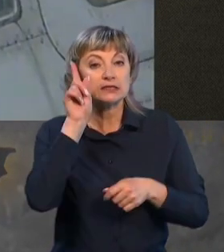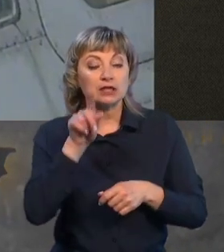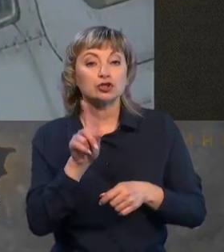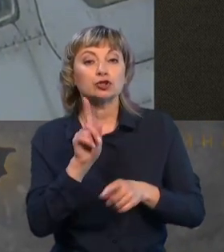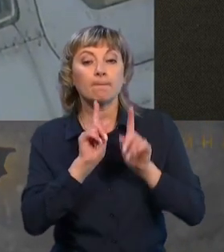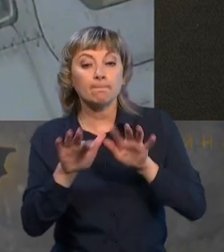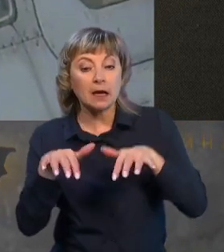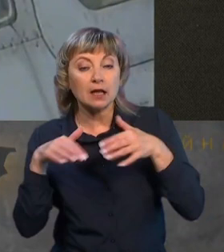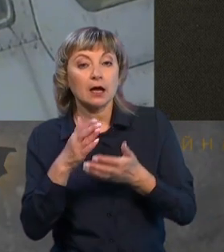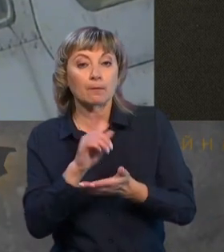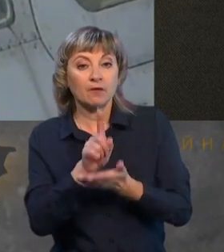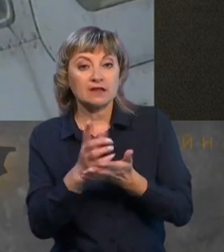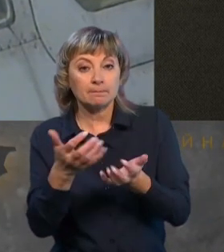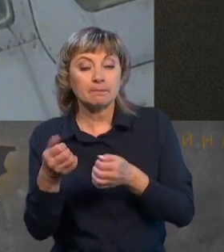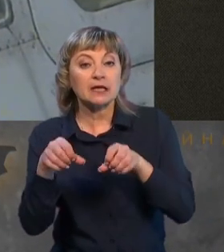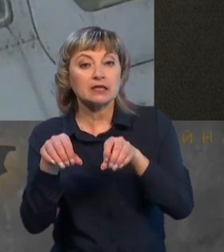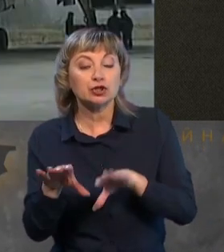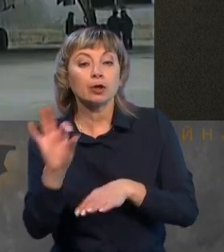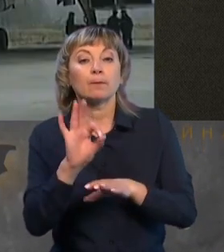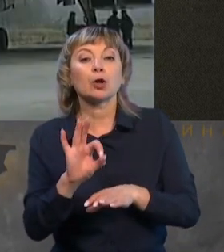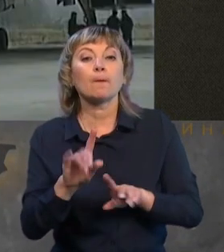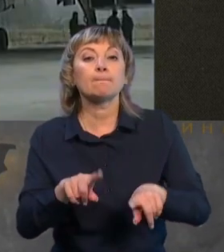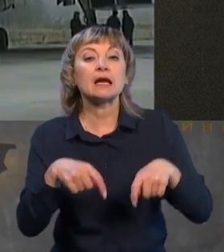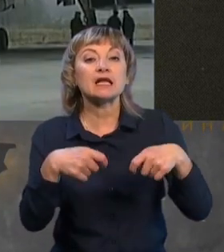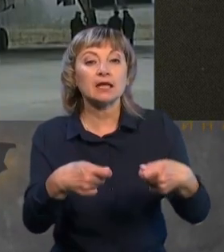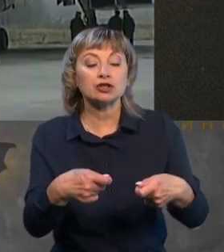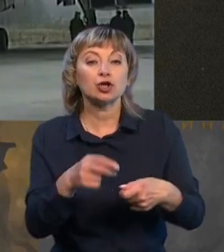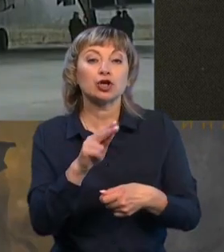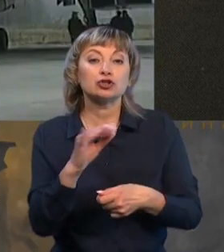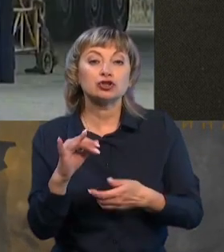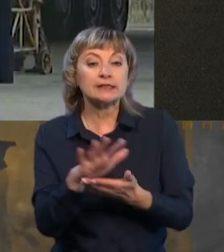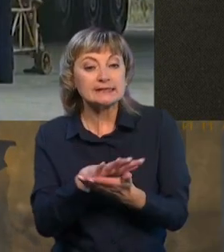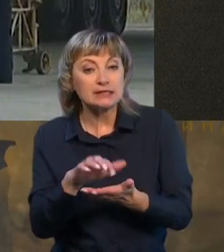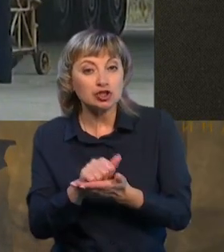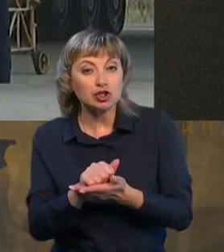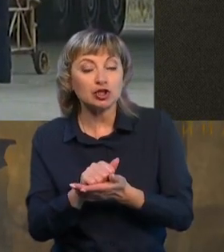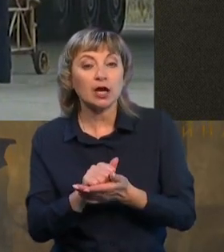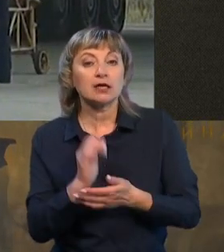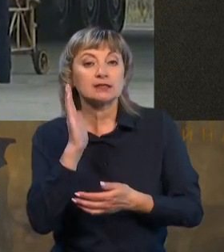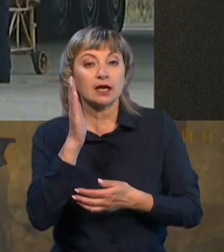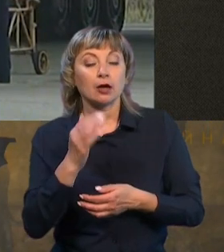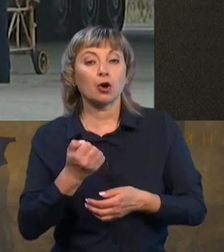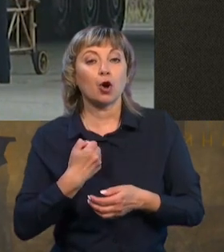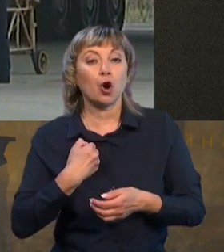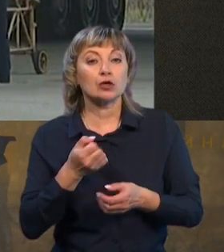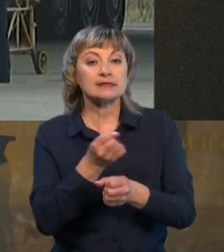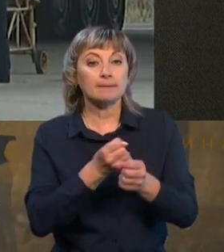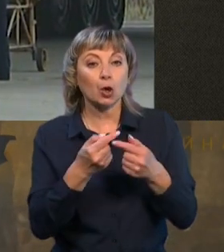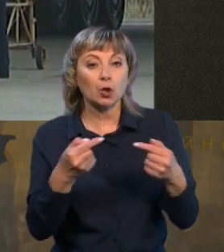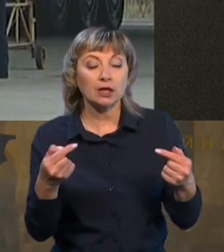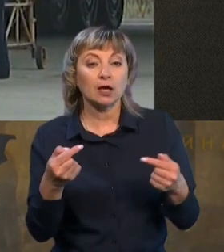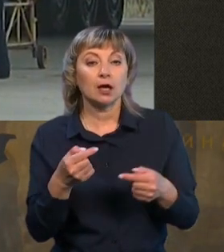парламент має приймати рішення про передачу чи знищення стратегічних озброєнь він